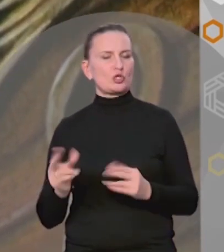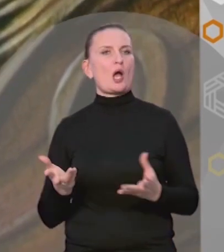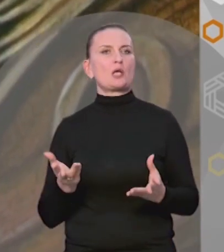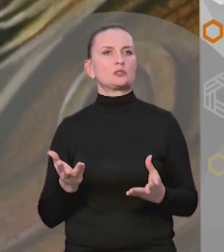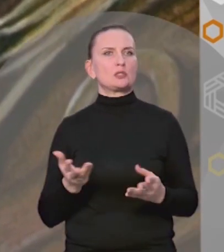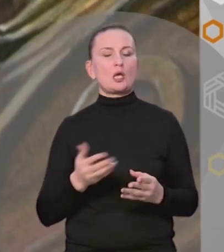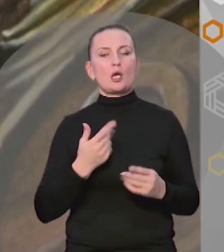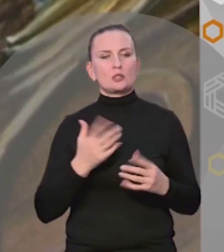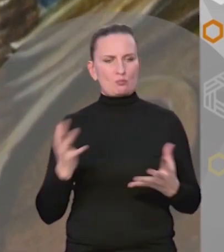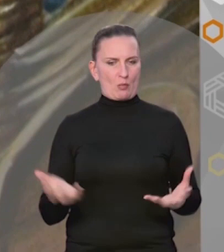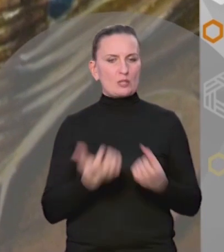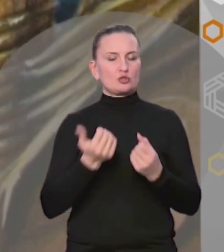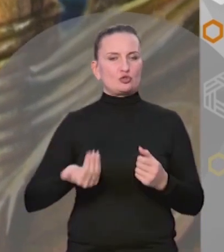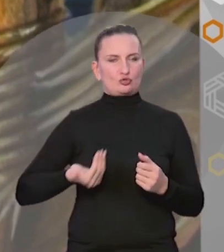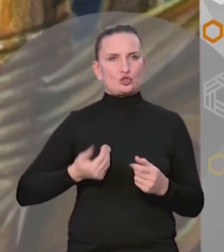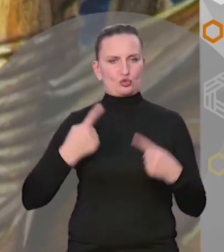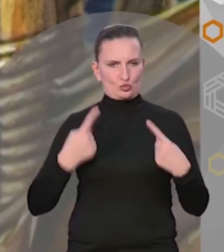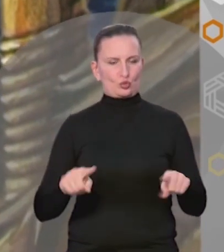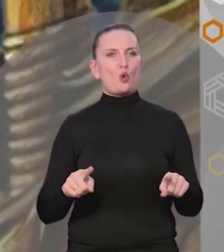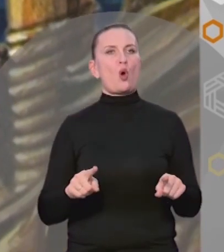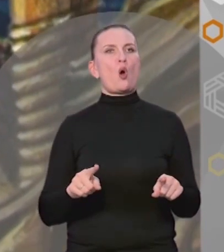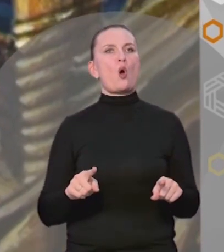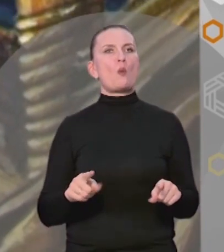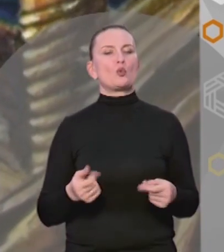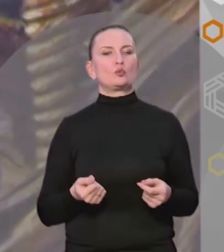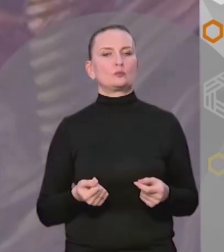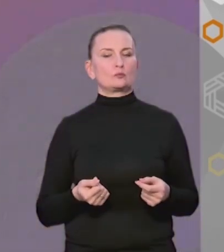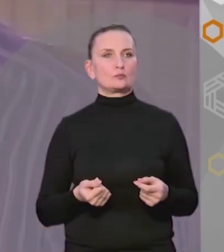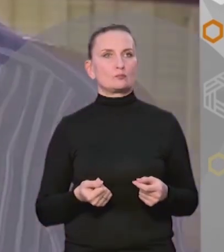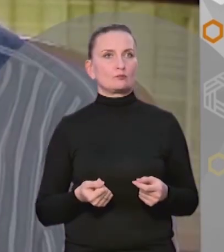счастье – спасти жизнь другому?